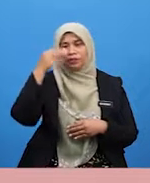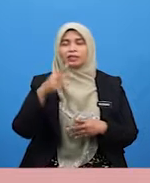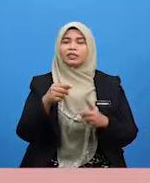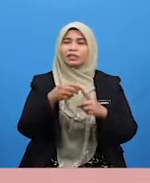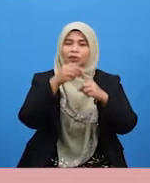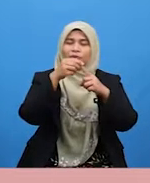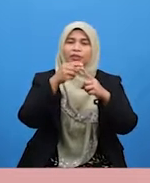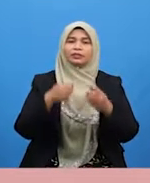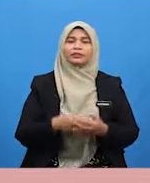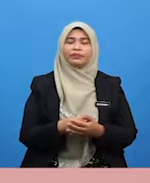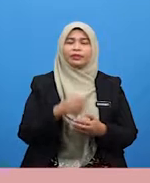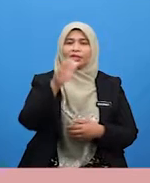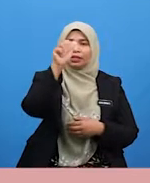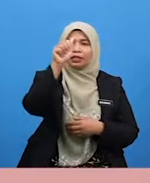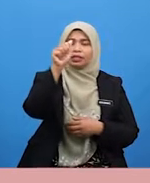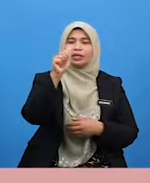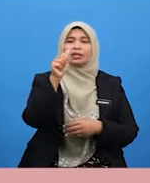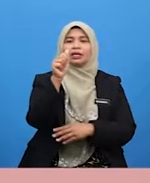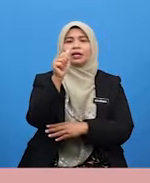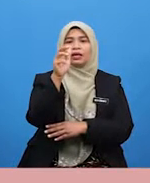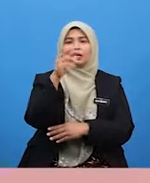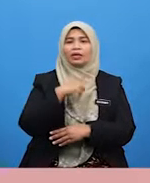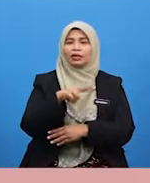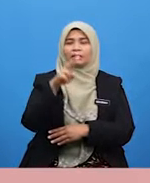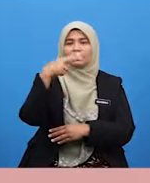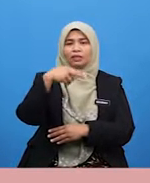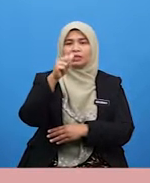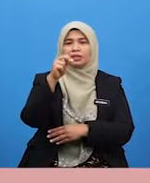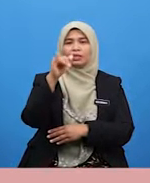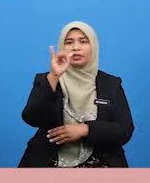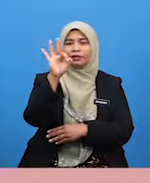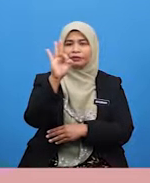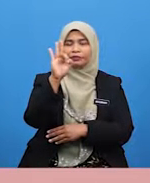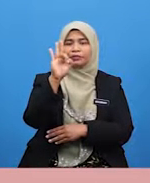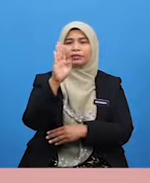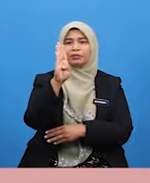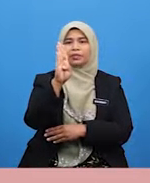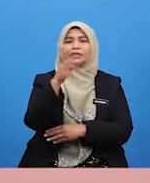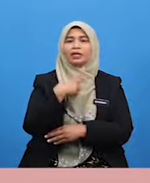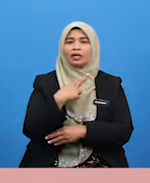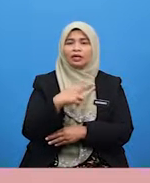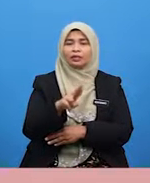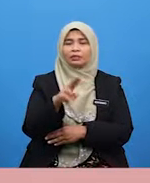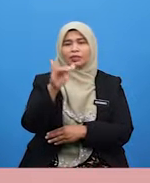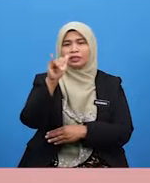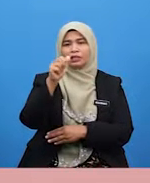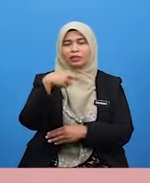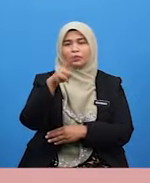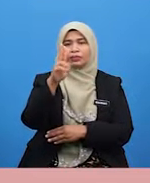kecuali A. agama Hanif, B. agama Yahudi,